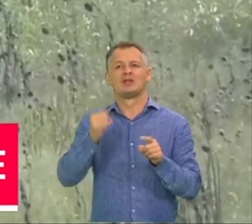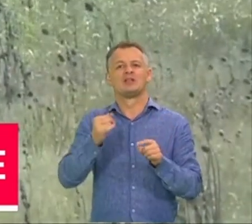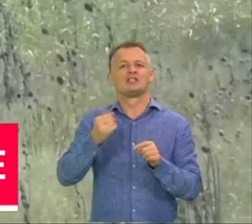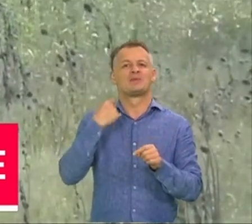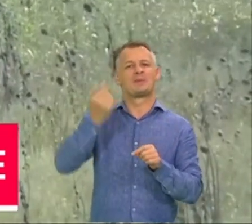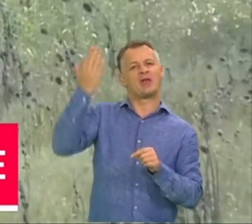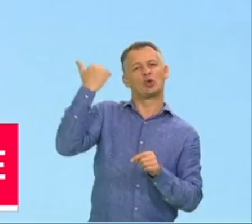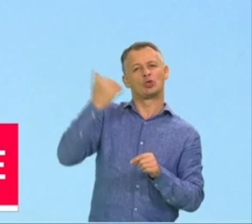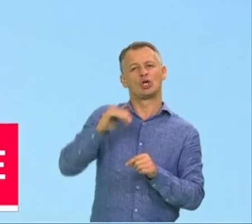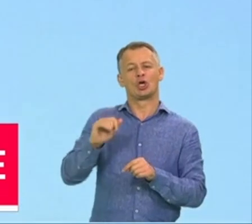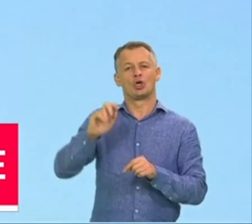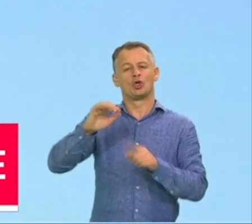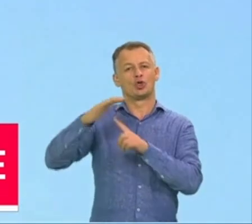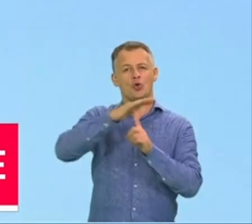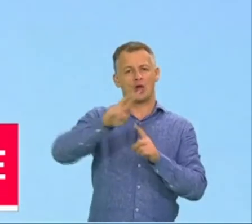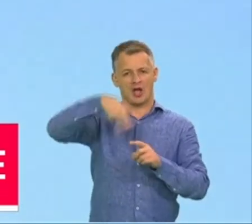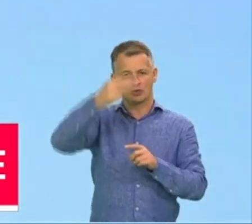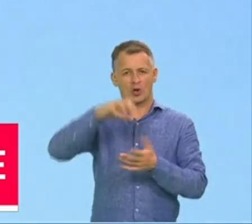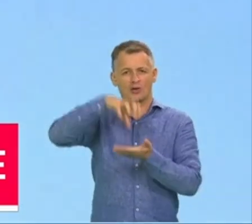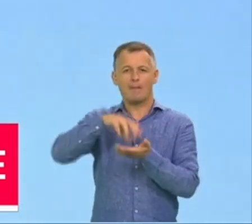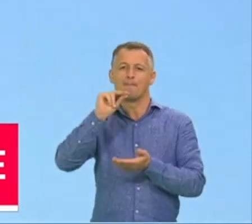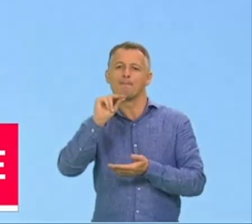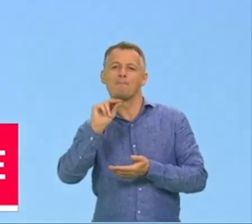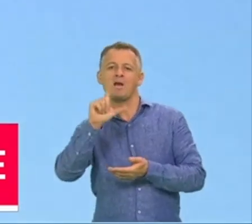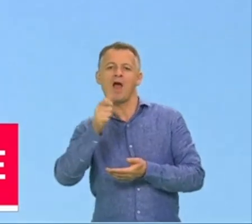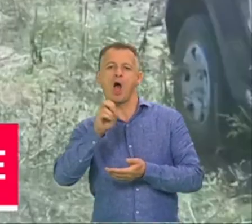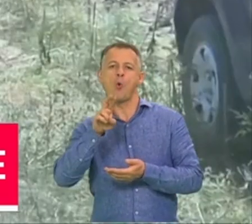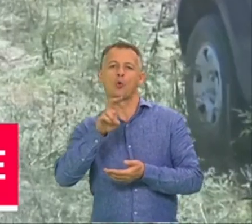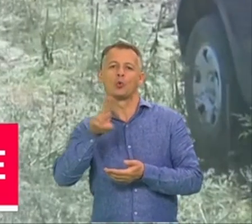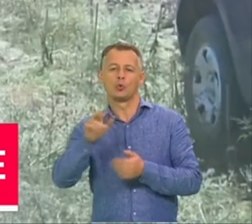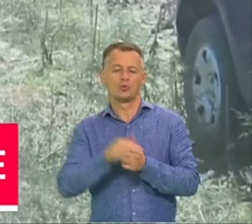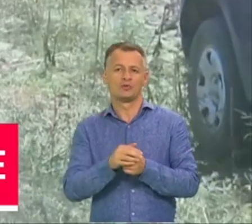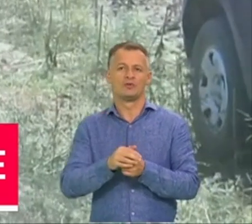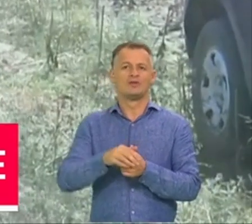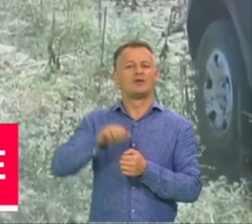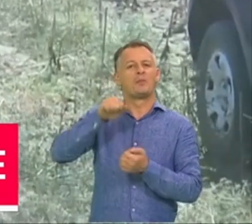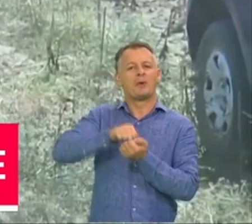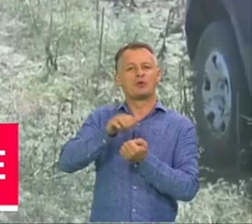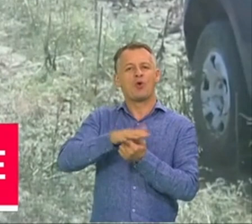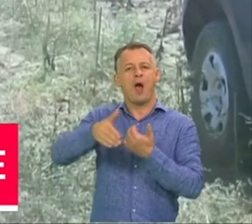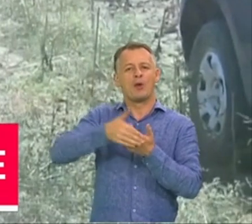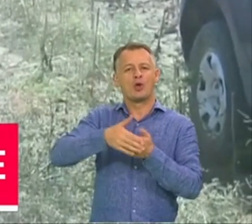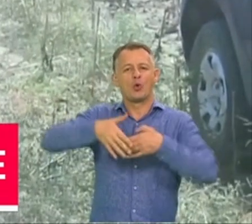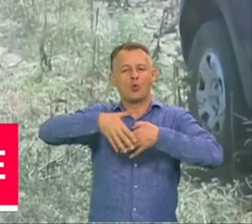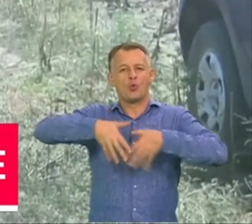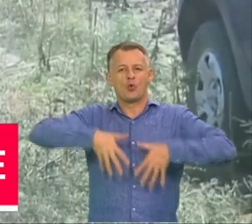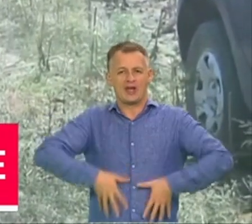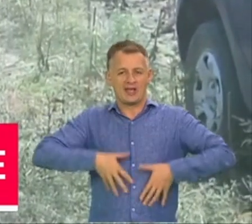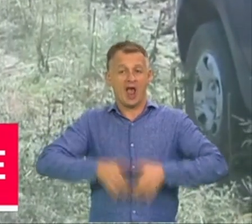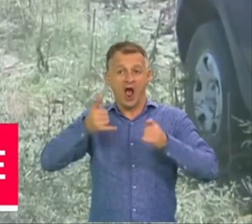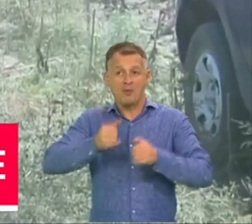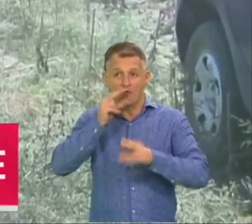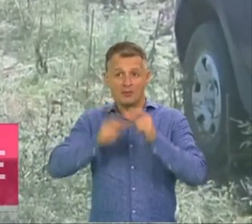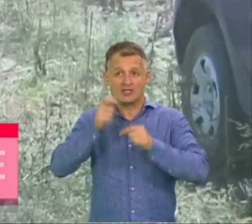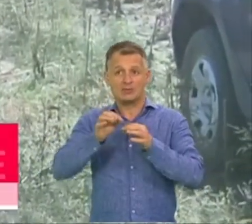săptămâna trecută la Plauru, localitate aflată foarte aproape de teritoriul ucrainean, de această dată vorbim iată de o zonă mult